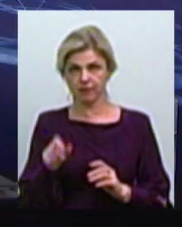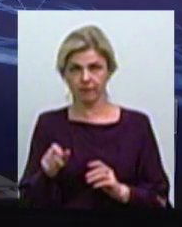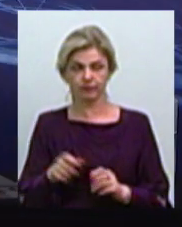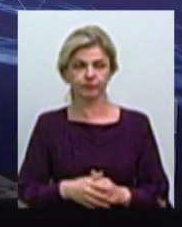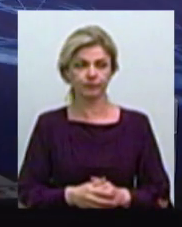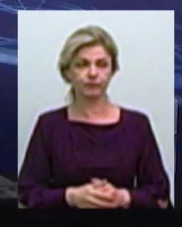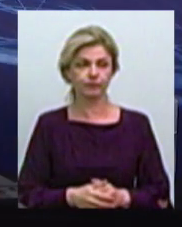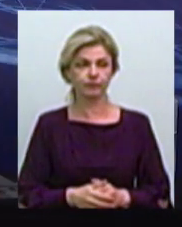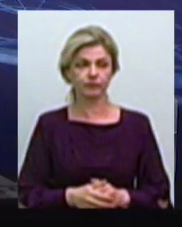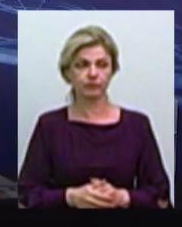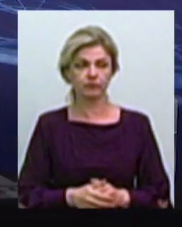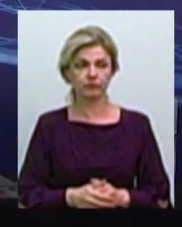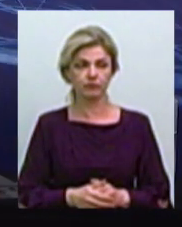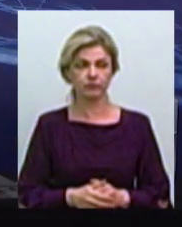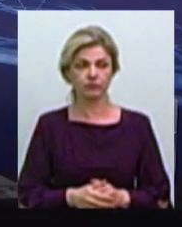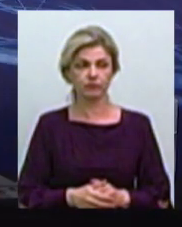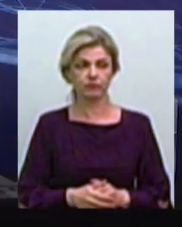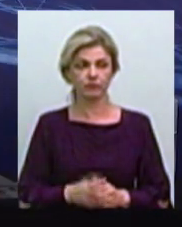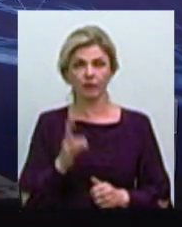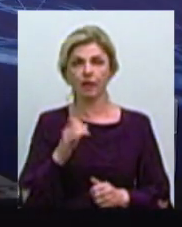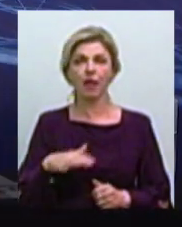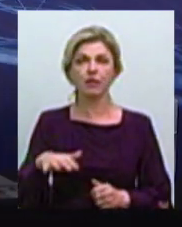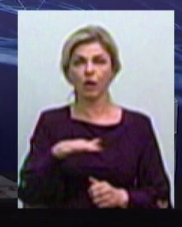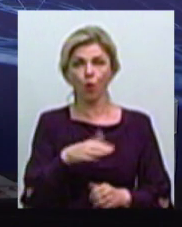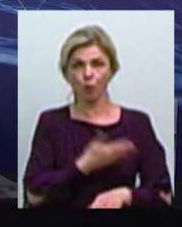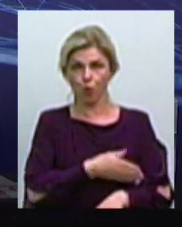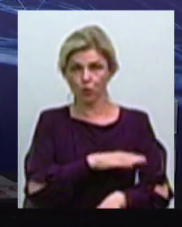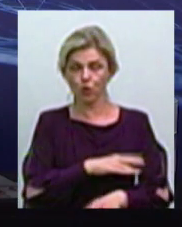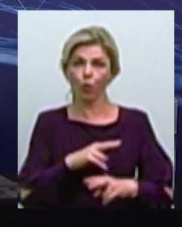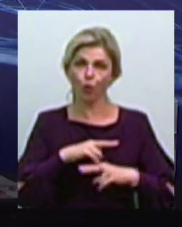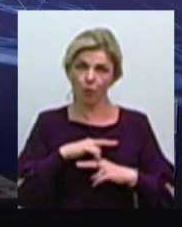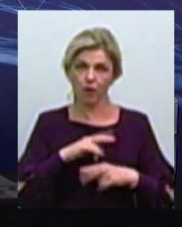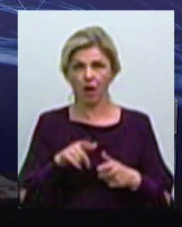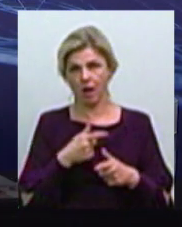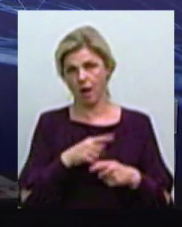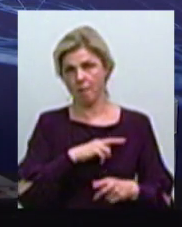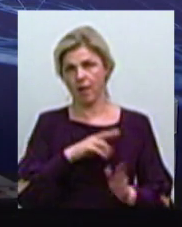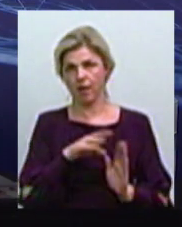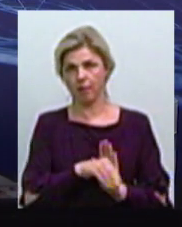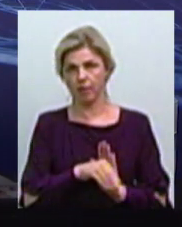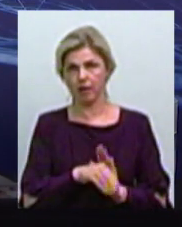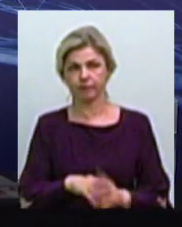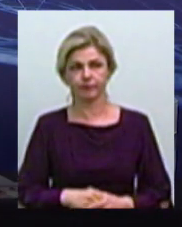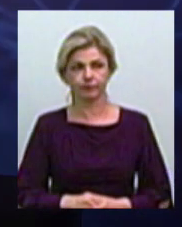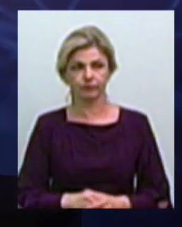800 украинцев на территории Польши умерли или погибли.